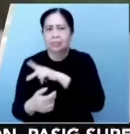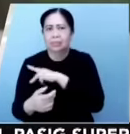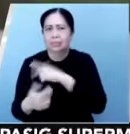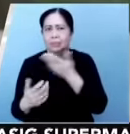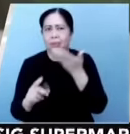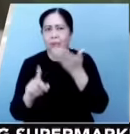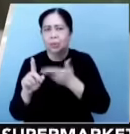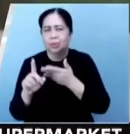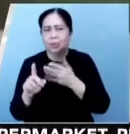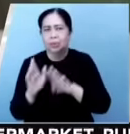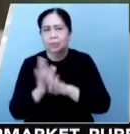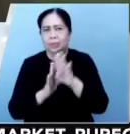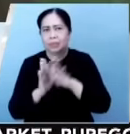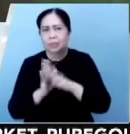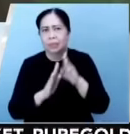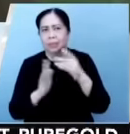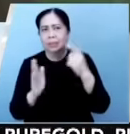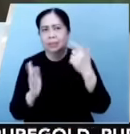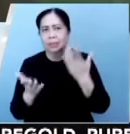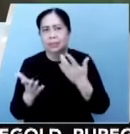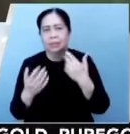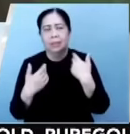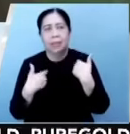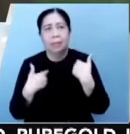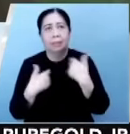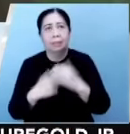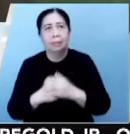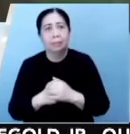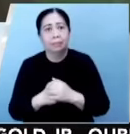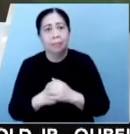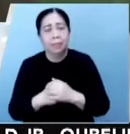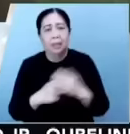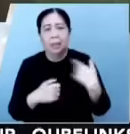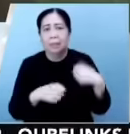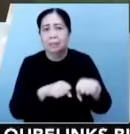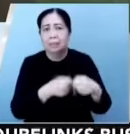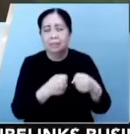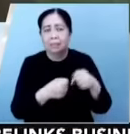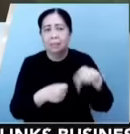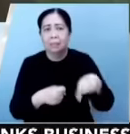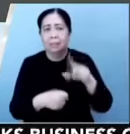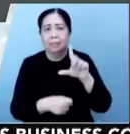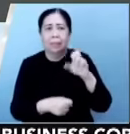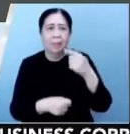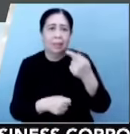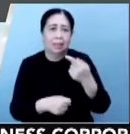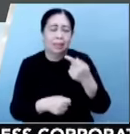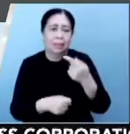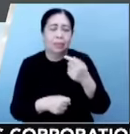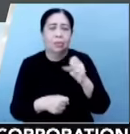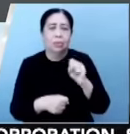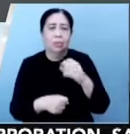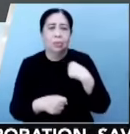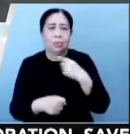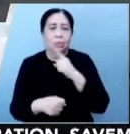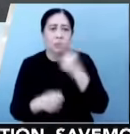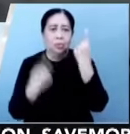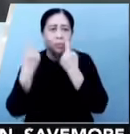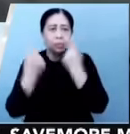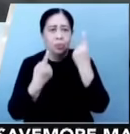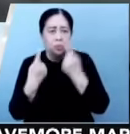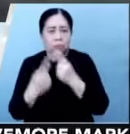Tsaka may bali siya sa binte, kaya nag-aalala po kami sa kanya. Nakuhanan pa ng CCTV